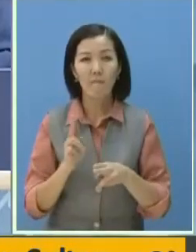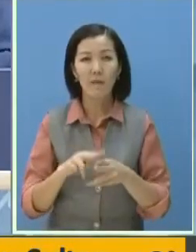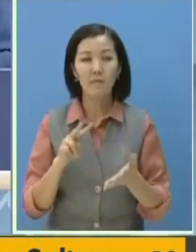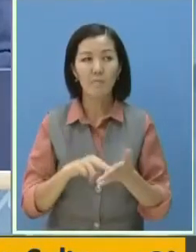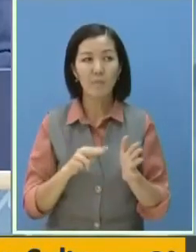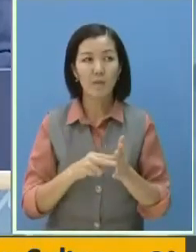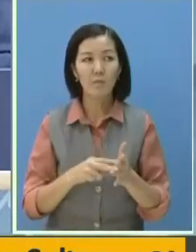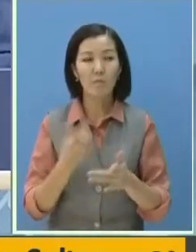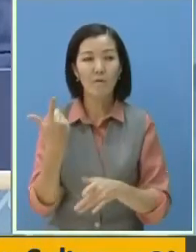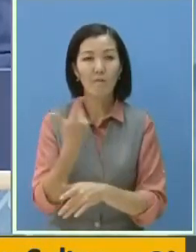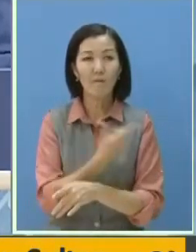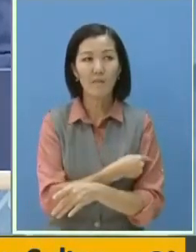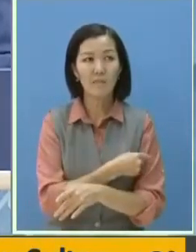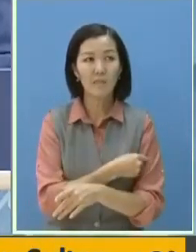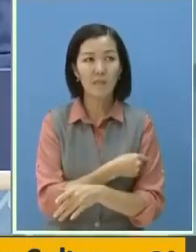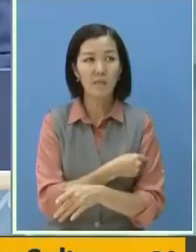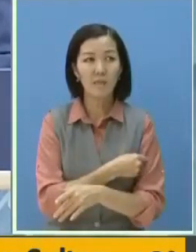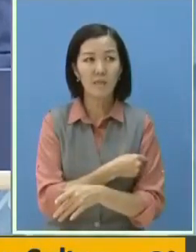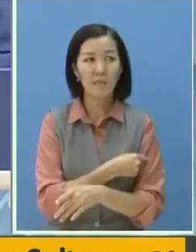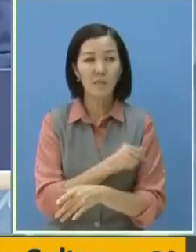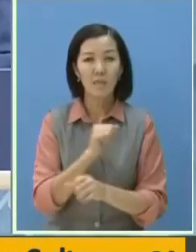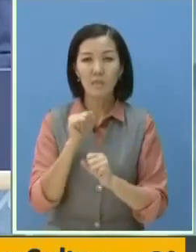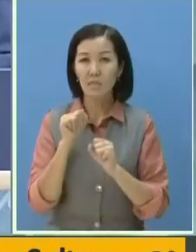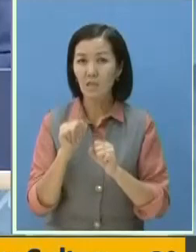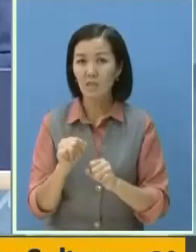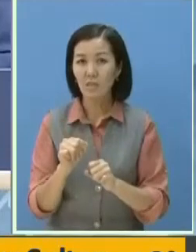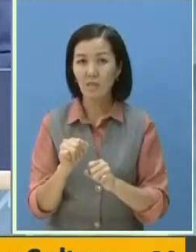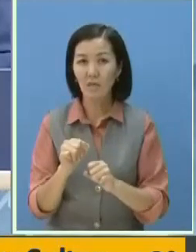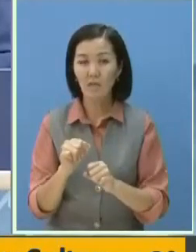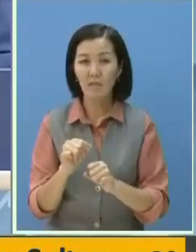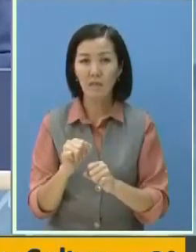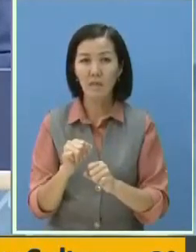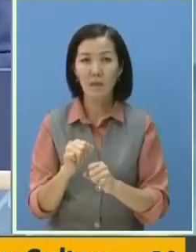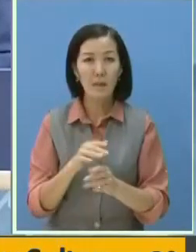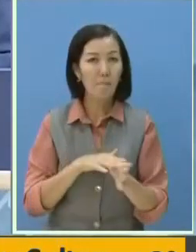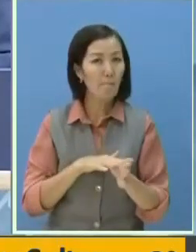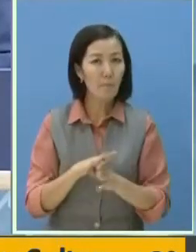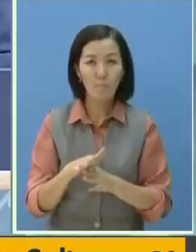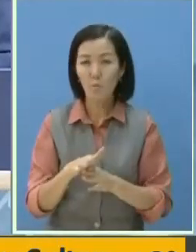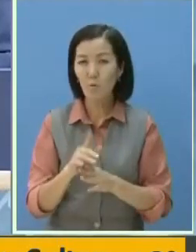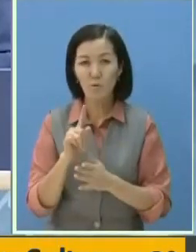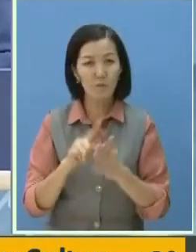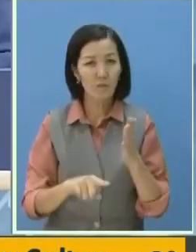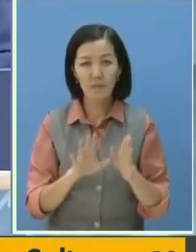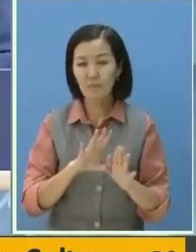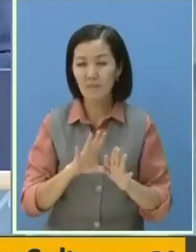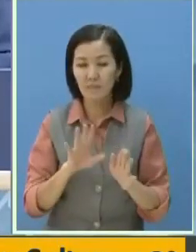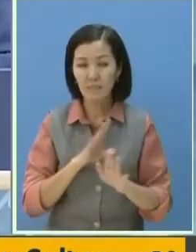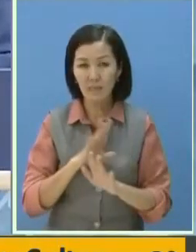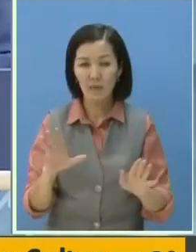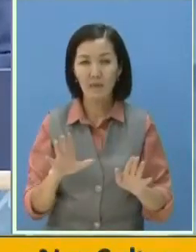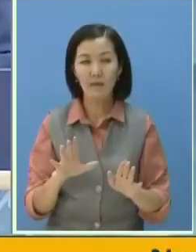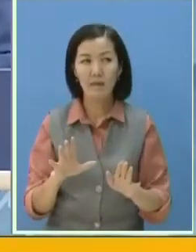вакцина тоже срабатывает, но это еще не изучалось до конца. Вот. И, конечно, человек может заболеть. Но попав